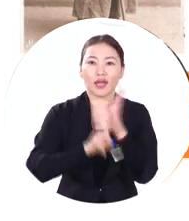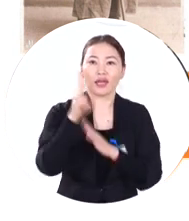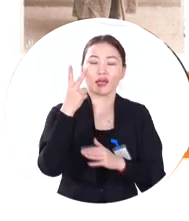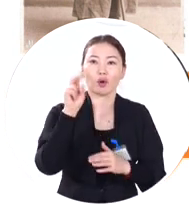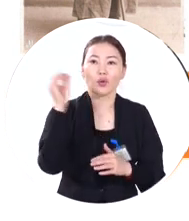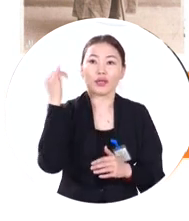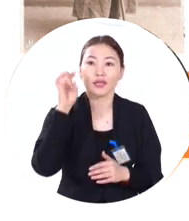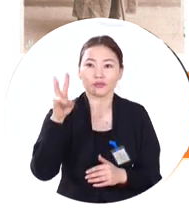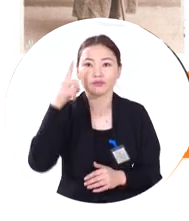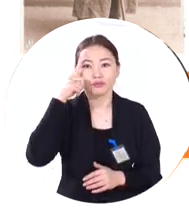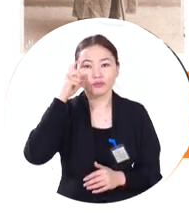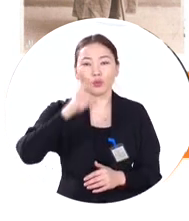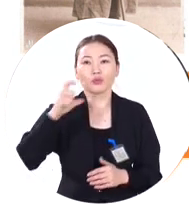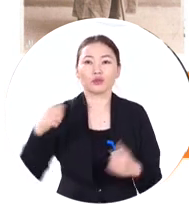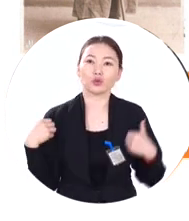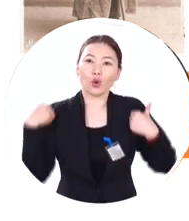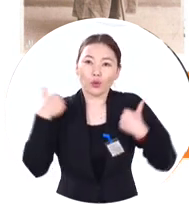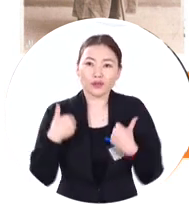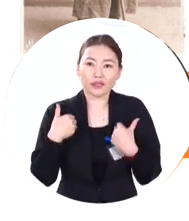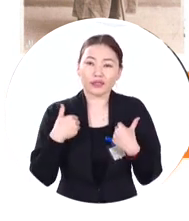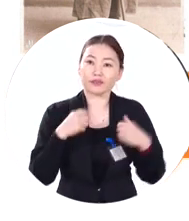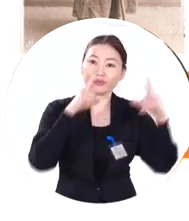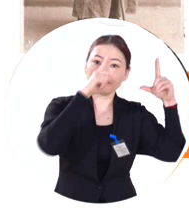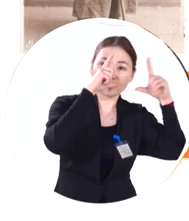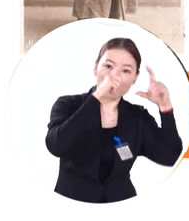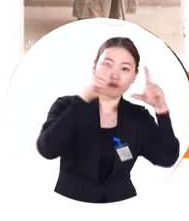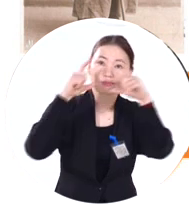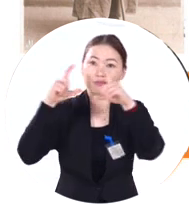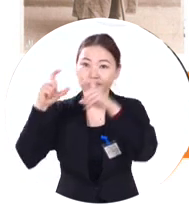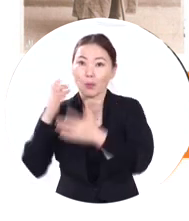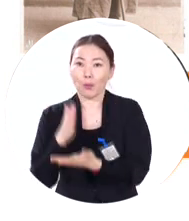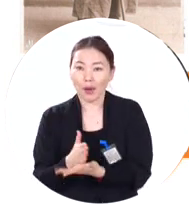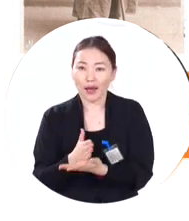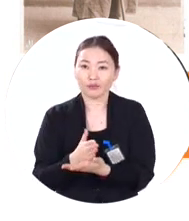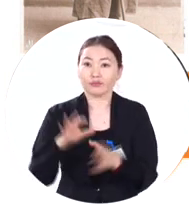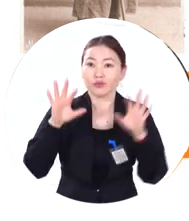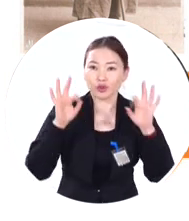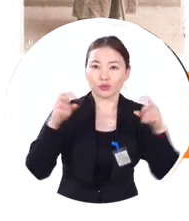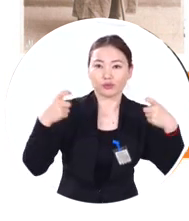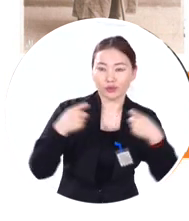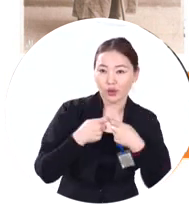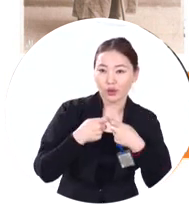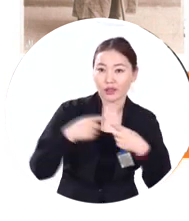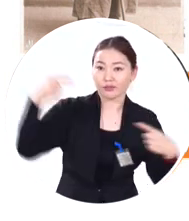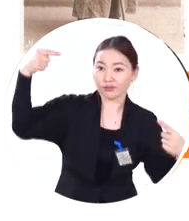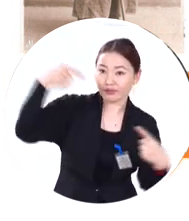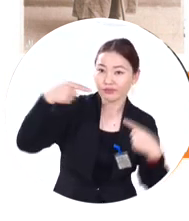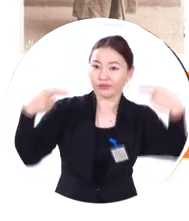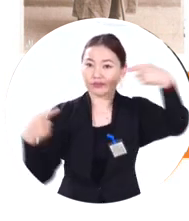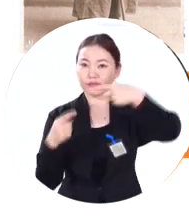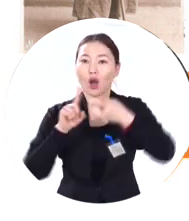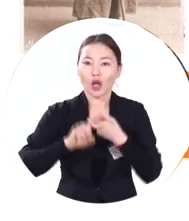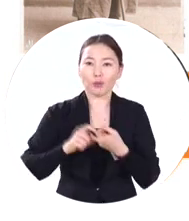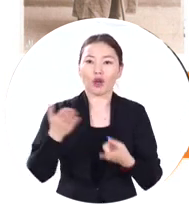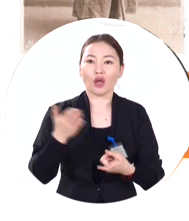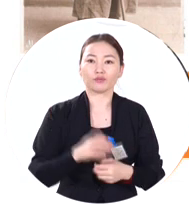зөв тохируулна уу гэсэн асуулт байна. За A B C D гэсэн дөрвөн төрлийн зураг байгаа. За мөн